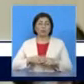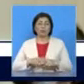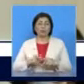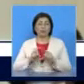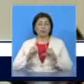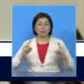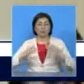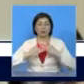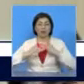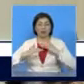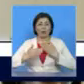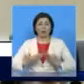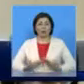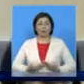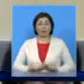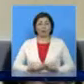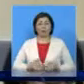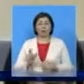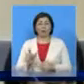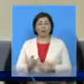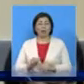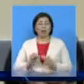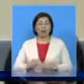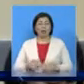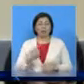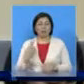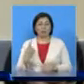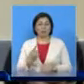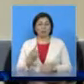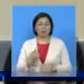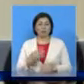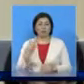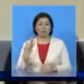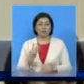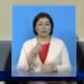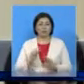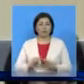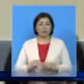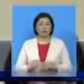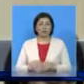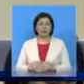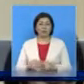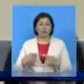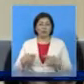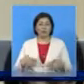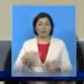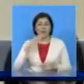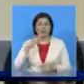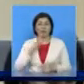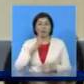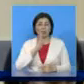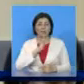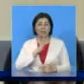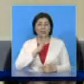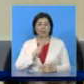мектептің аумағында тұратын балдарды бірінші алса, 3 баланы. 4-ші 3 плюс 1 деп тұр. 4-ші басқа ата-ананың